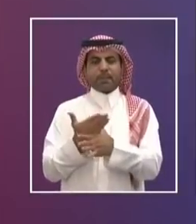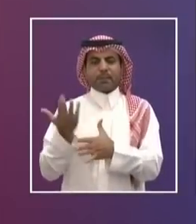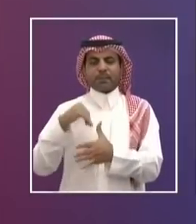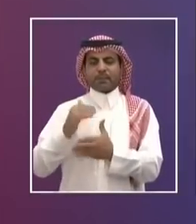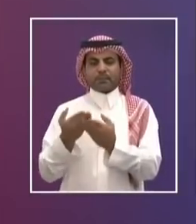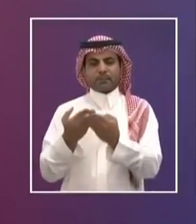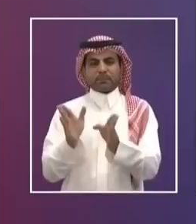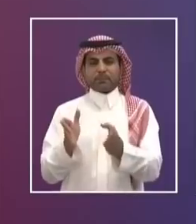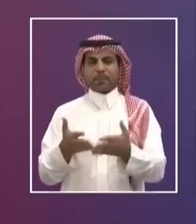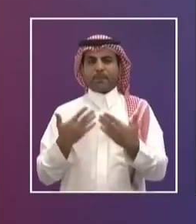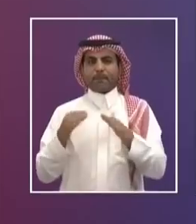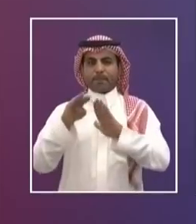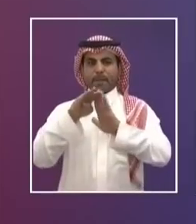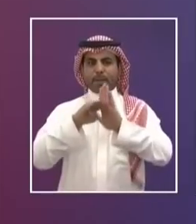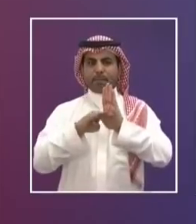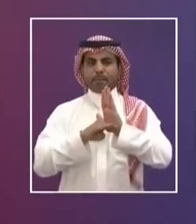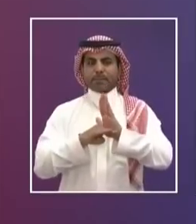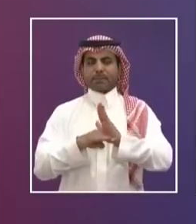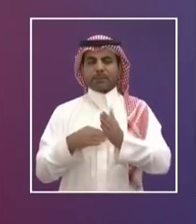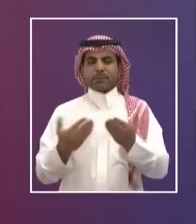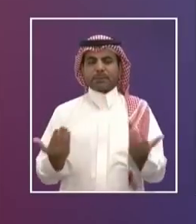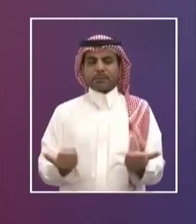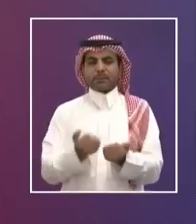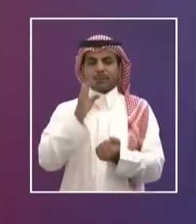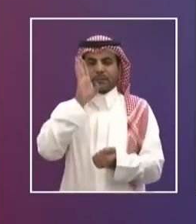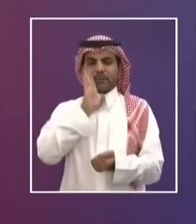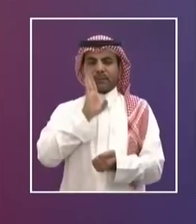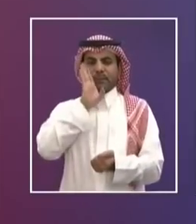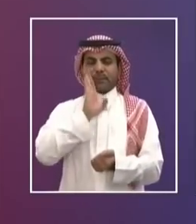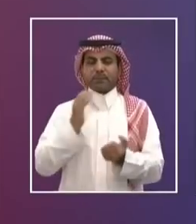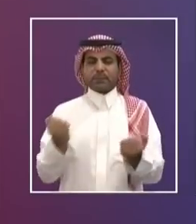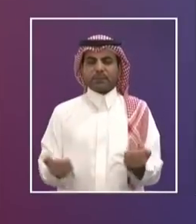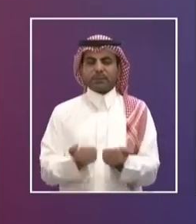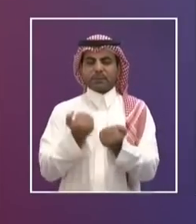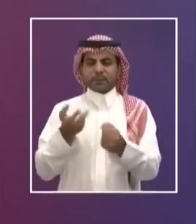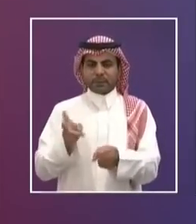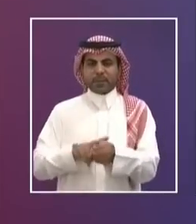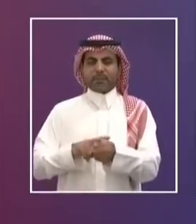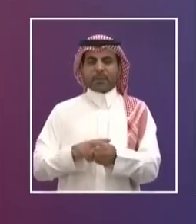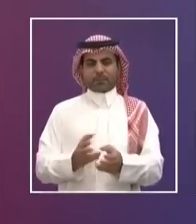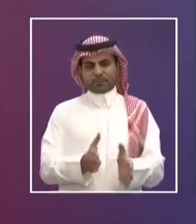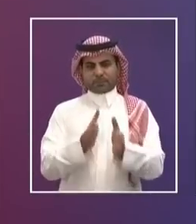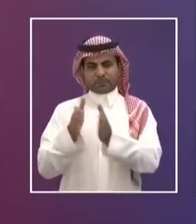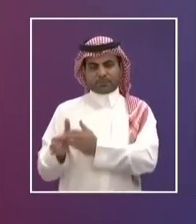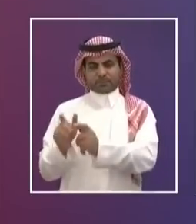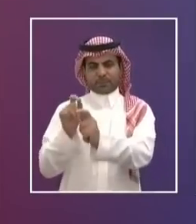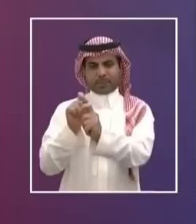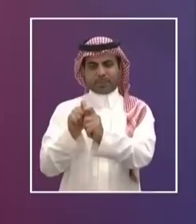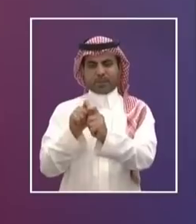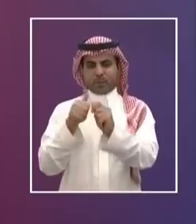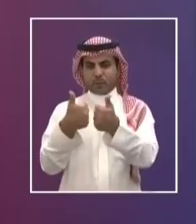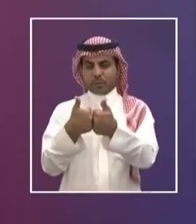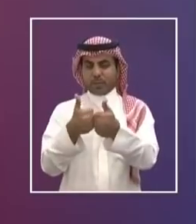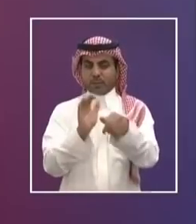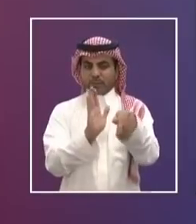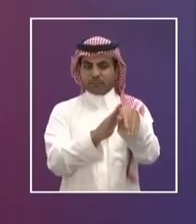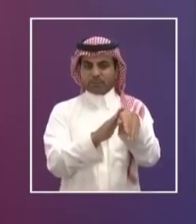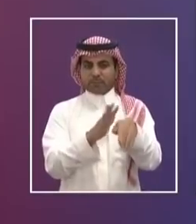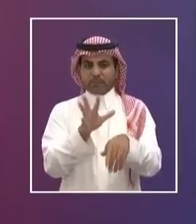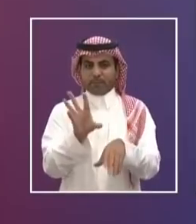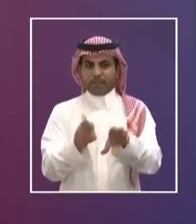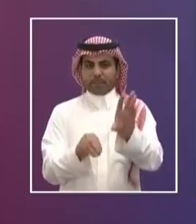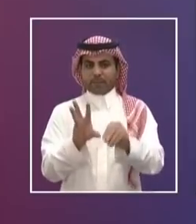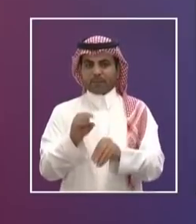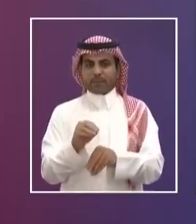هناك برنامج لتأهيل هؤلاء الأطفال وإعادتهم مرة أخرى. ننصح الأهالي، لأنه أحيانا